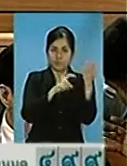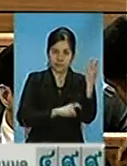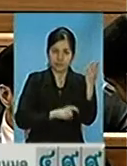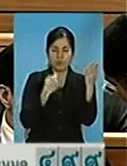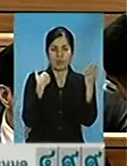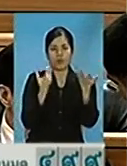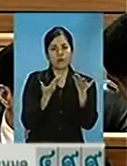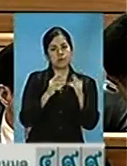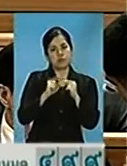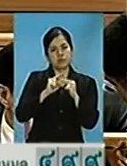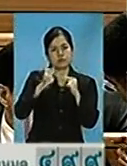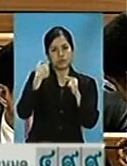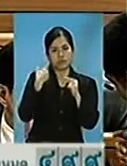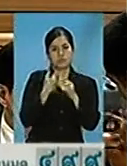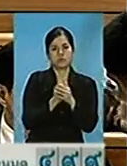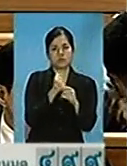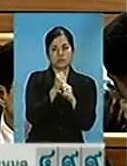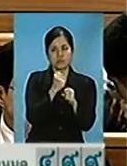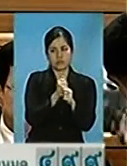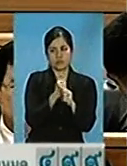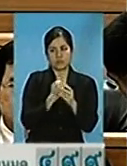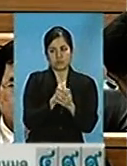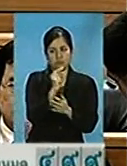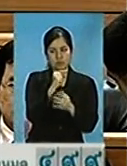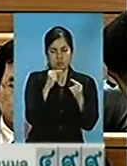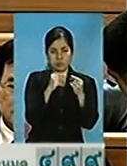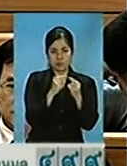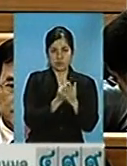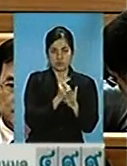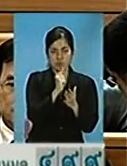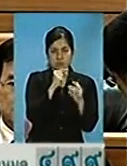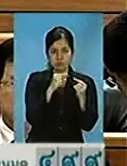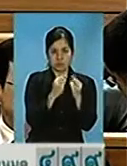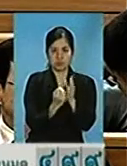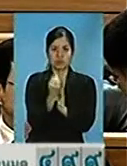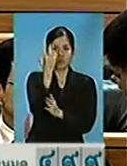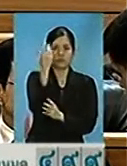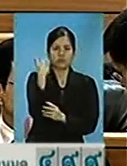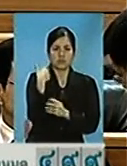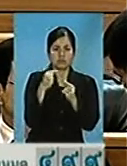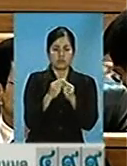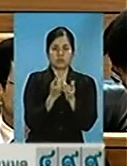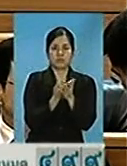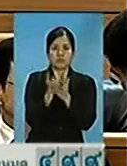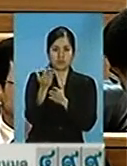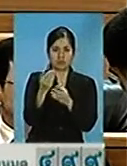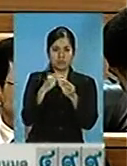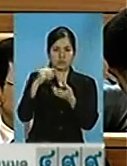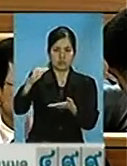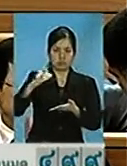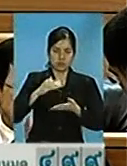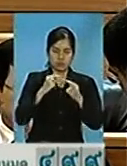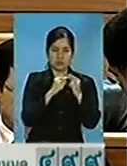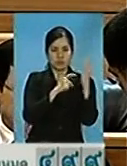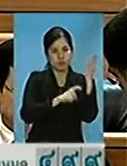ที่ไปถางป่าคนรับซื้อยางพาราคนมาแปรรูปคือ